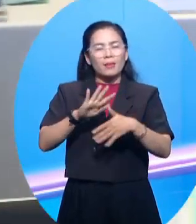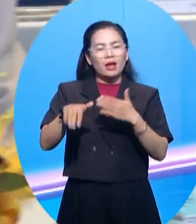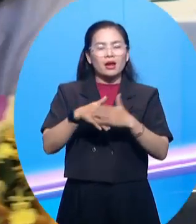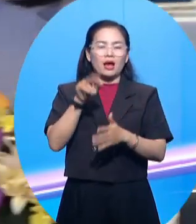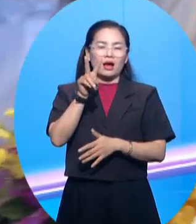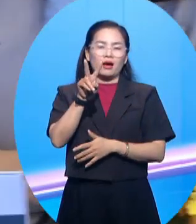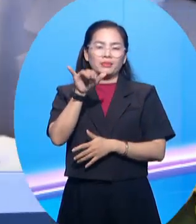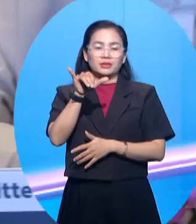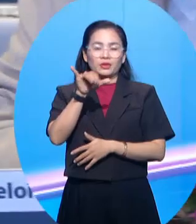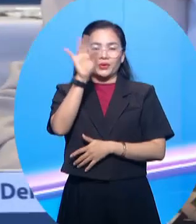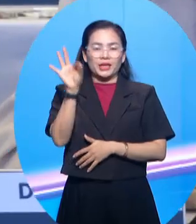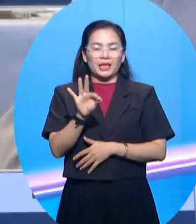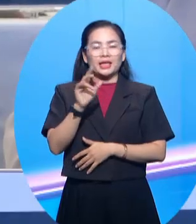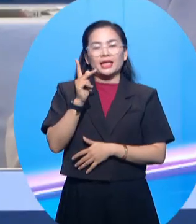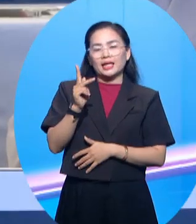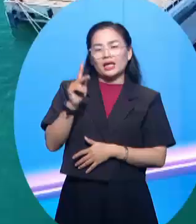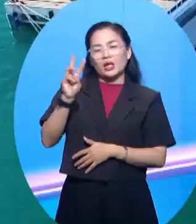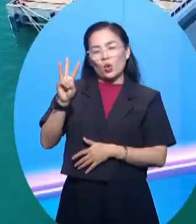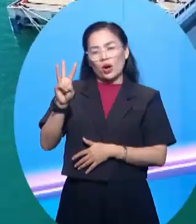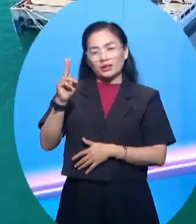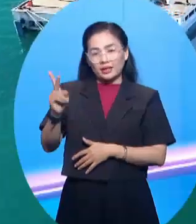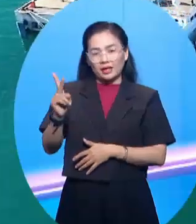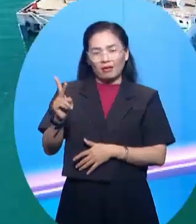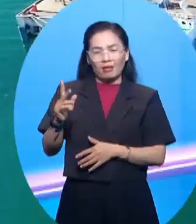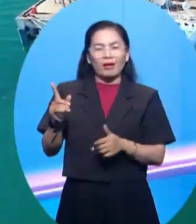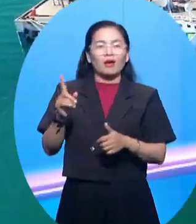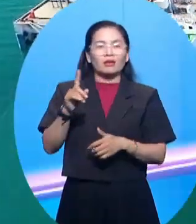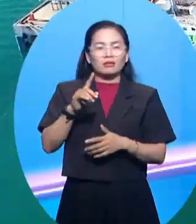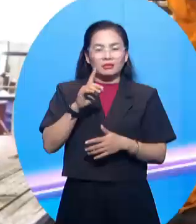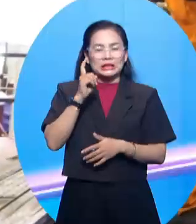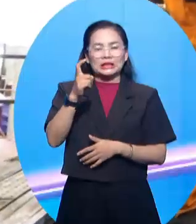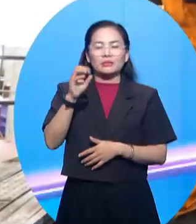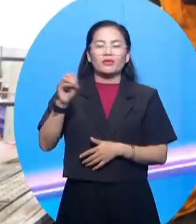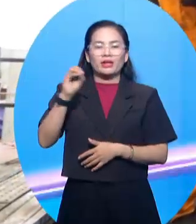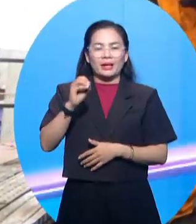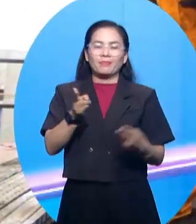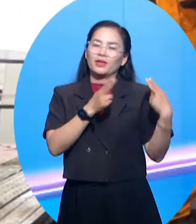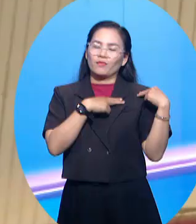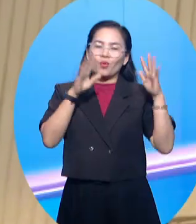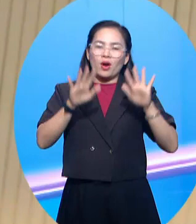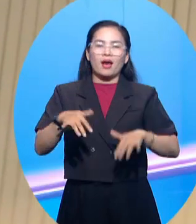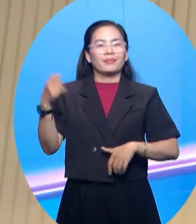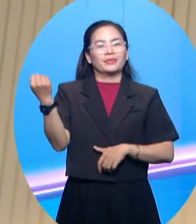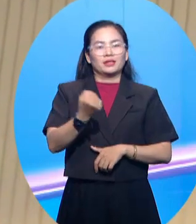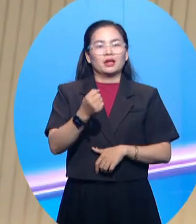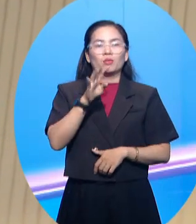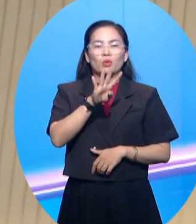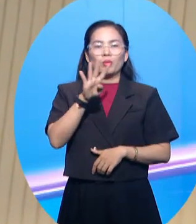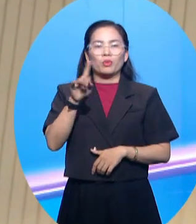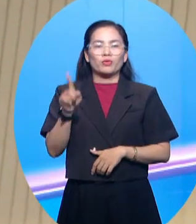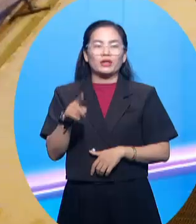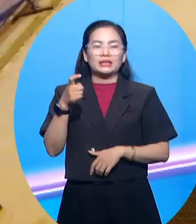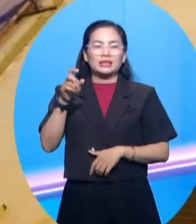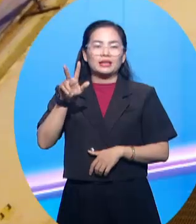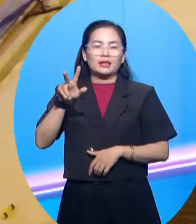là hơn 26 tỷ KW đạt hơn 90 ph kế hoạch Đại hội đồng Cổ đông giao tổng doanh thu đạt 4 4982 tỷ đồng